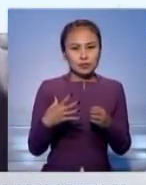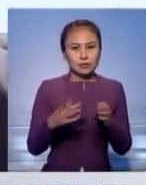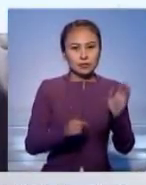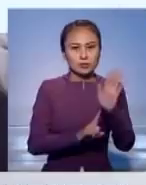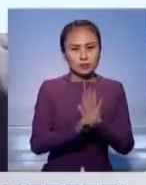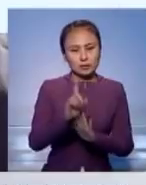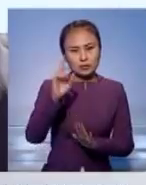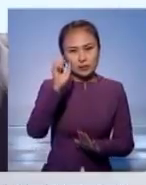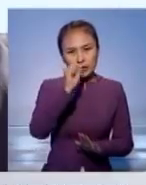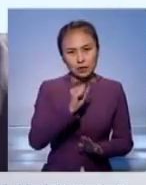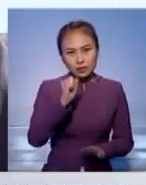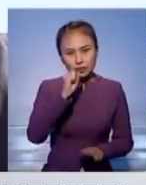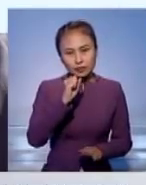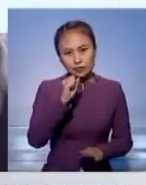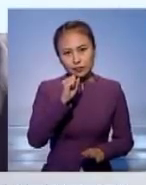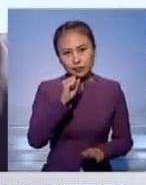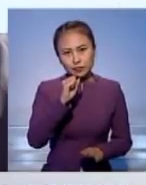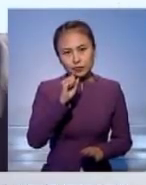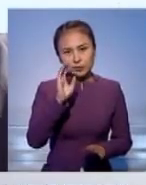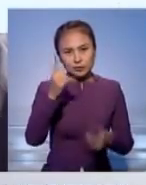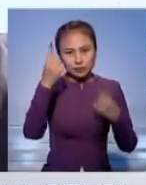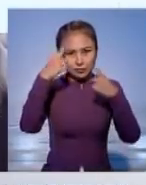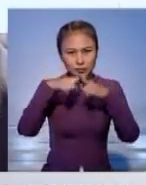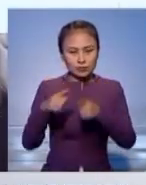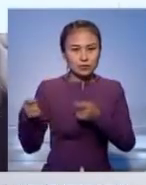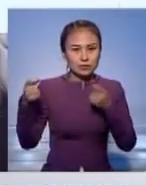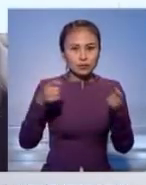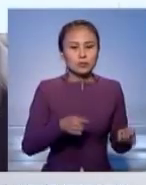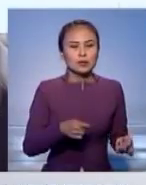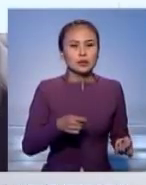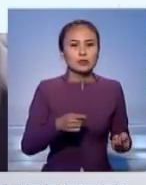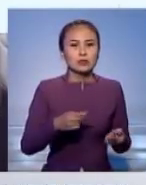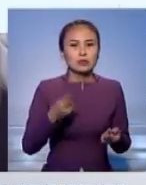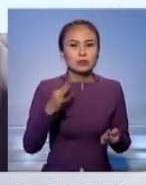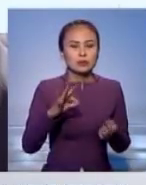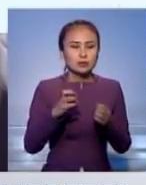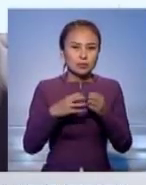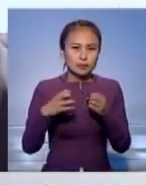бастап бір техника келеді. 15-ден бастап